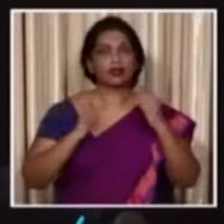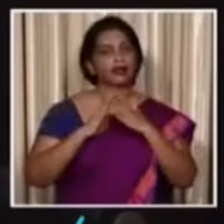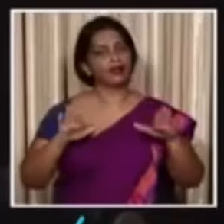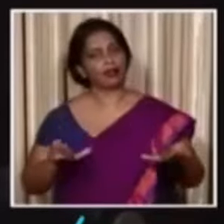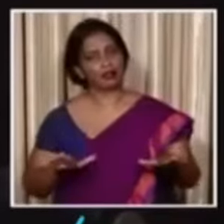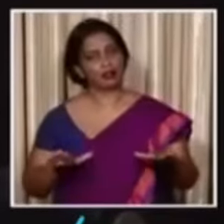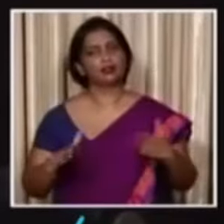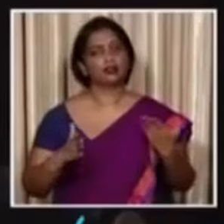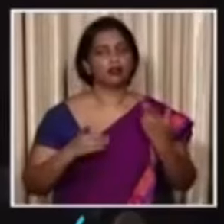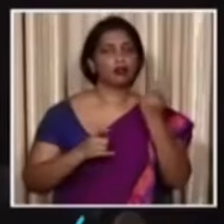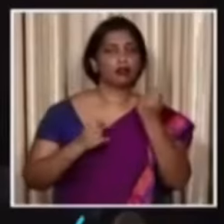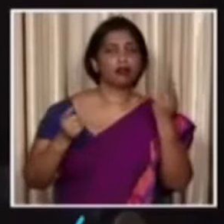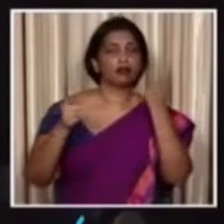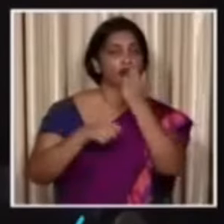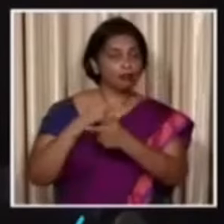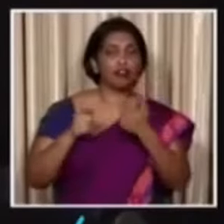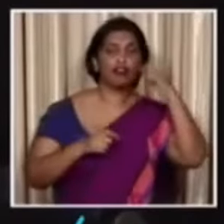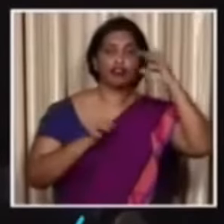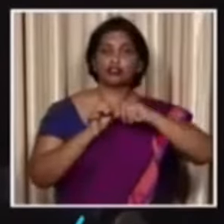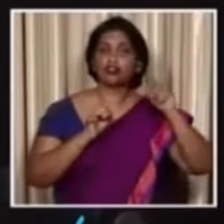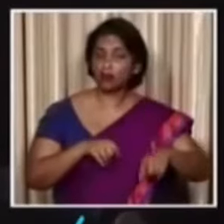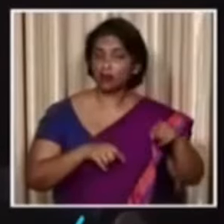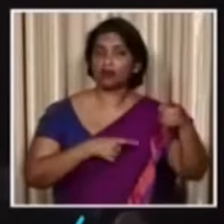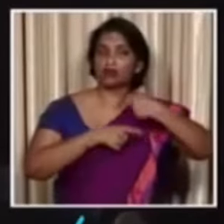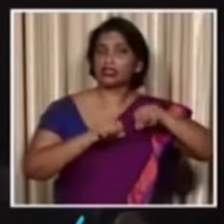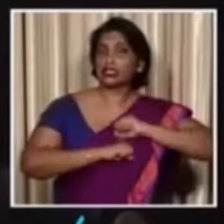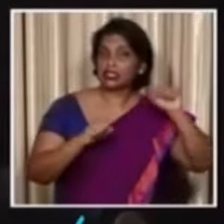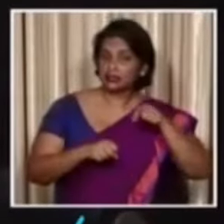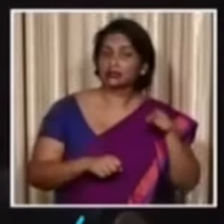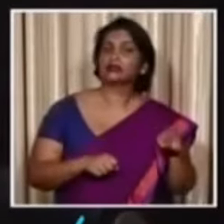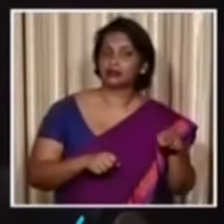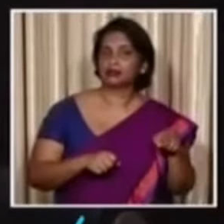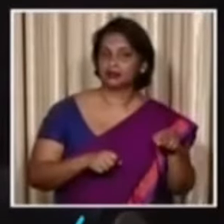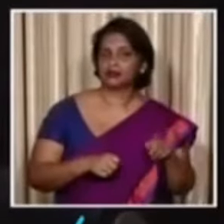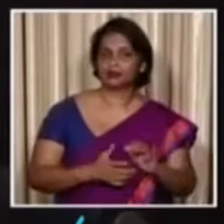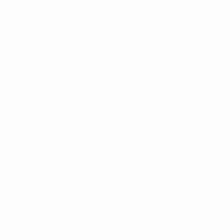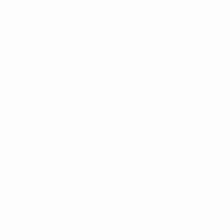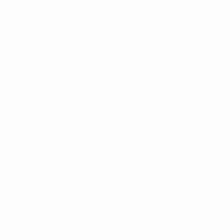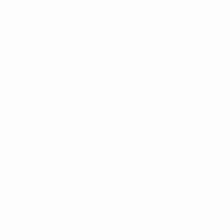ඉන්නවා. ඒ කට්ටියට මුදල් එකතු කරලා තියෙනෙත් විදුලි බල මණ්ඩලයේම අර උද්ඝෝෂණය කරපු කට්ටියගේ.